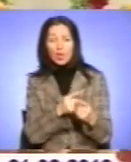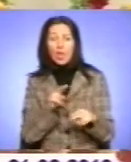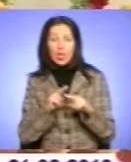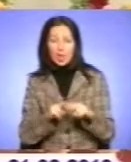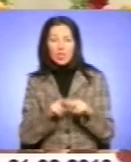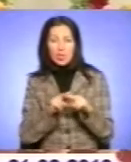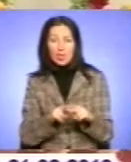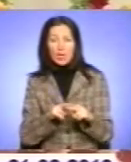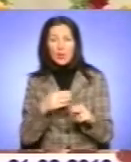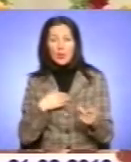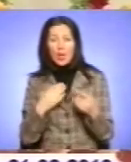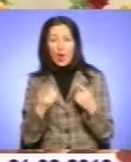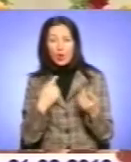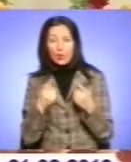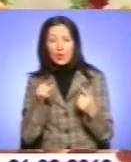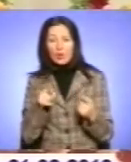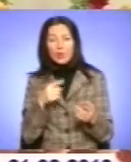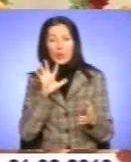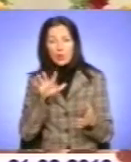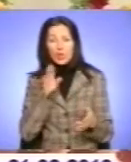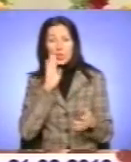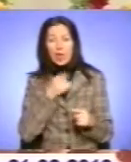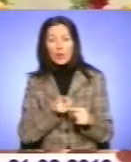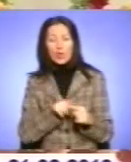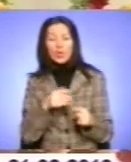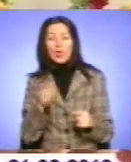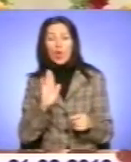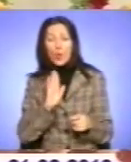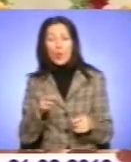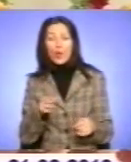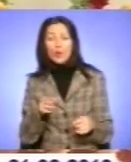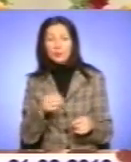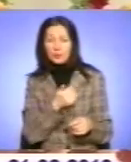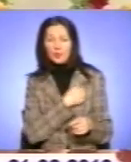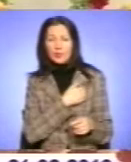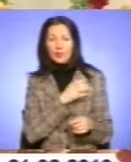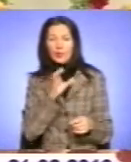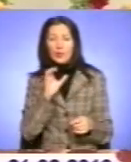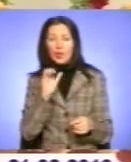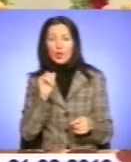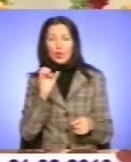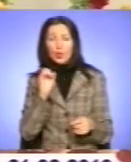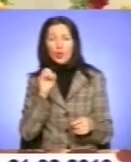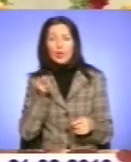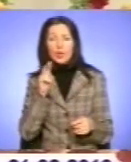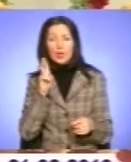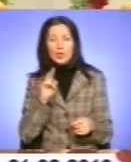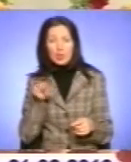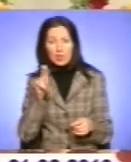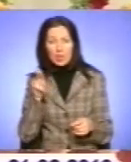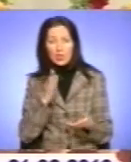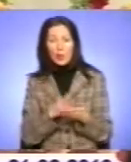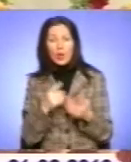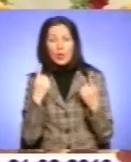засудженими, які були схильні до суїциду, які дійсно мають за собою великі злочини, але після